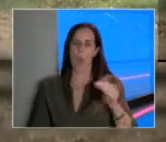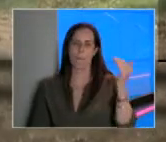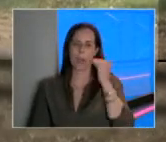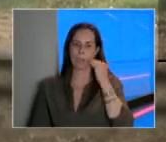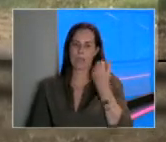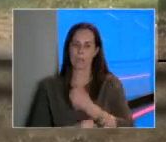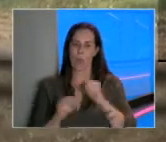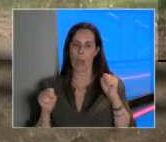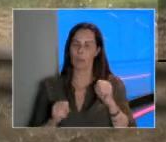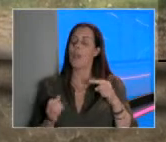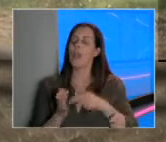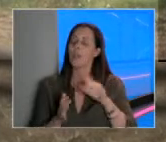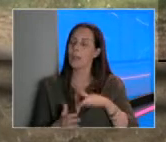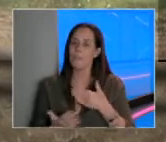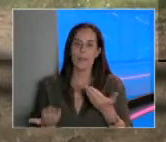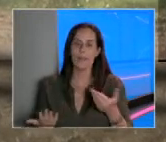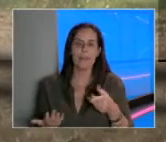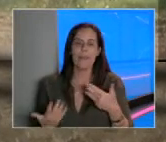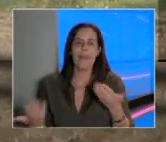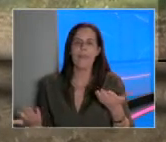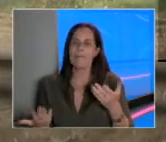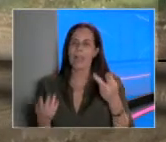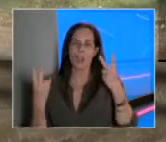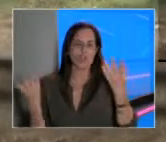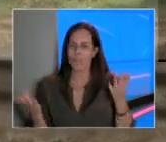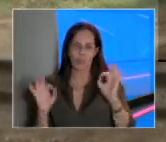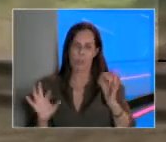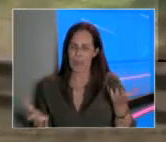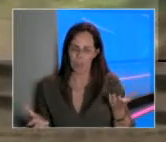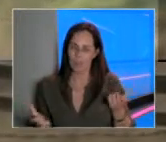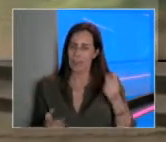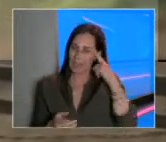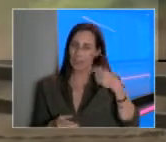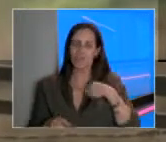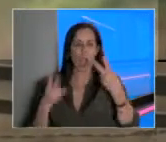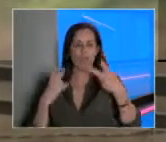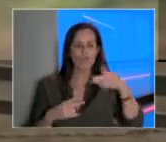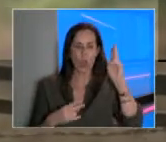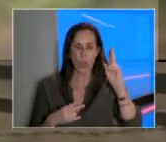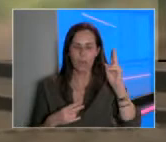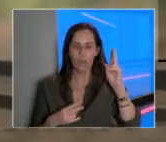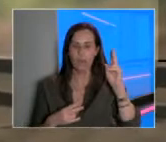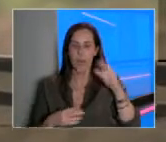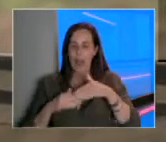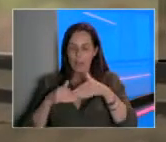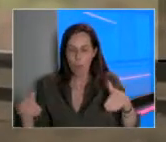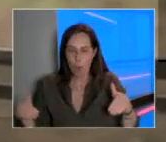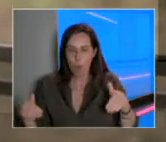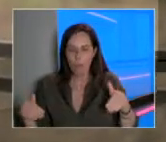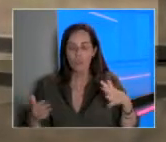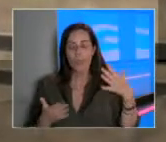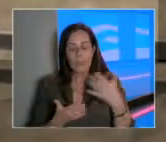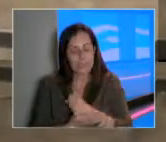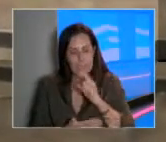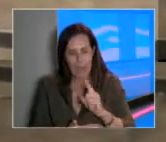האמריקאים הדמוקרטיים. ולכן גם אין לו איזושהי חשיבות גדולה בעיניי. בעיניי יש חשיבות לאותו גבול